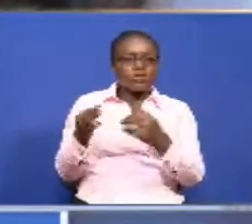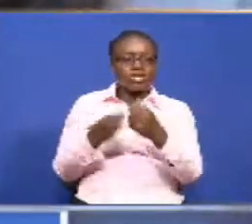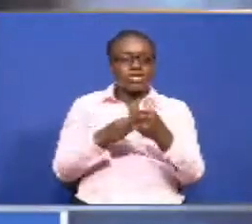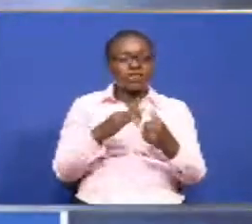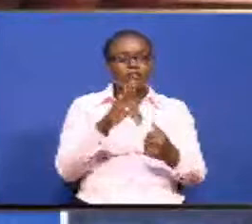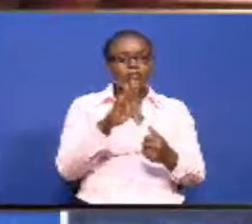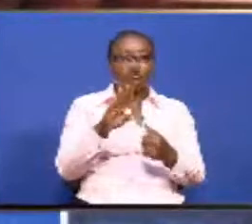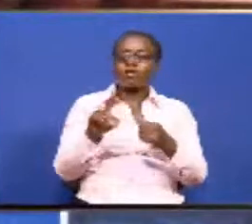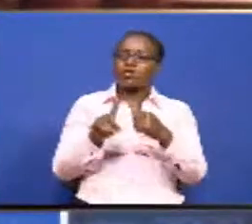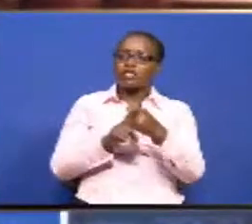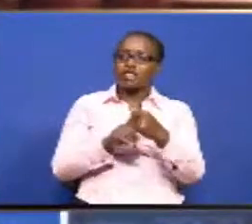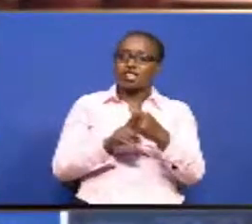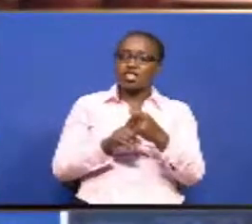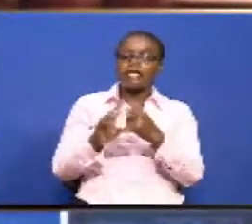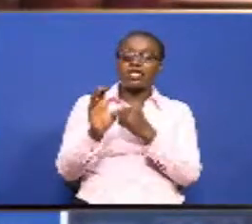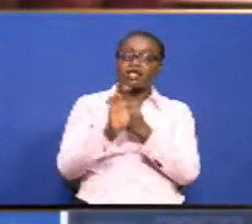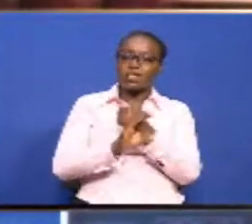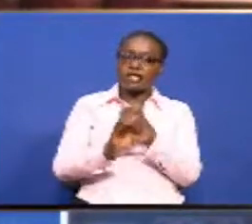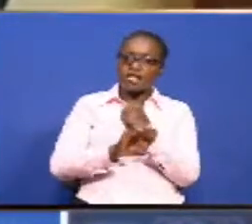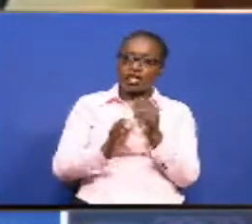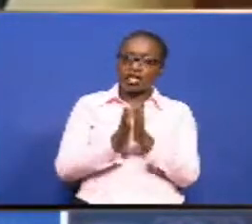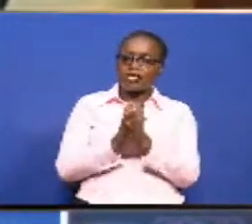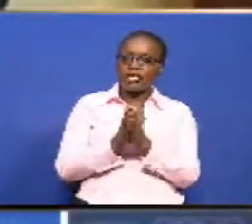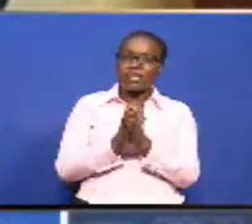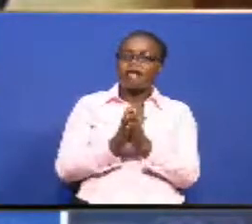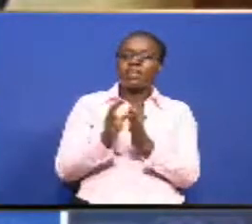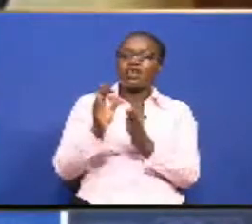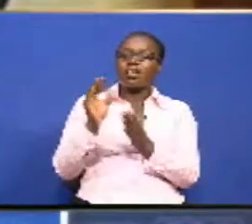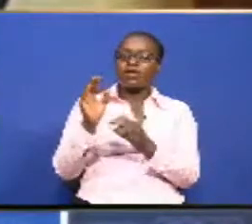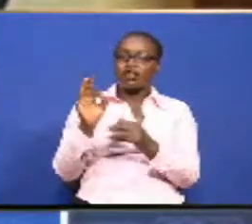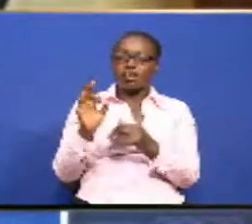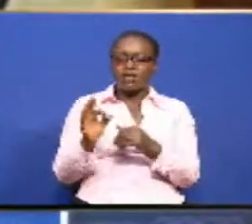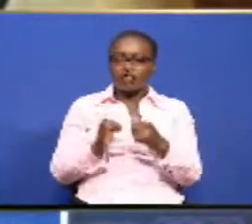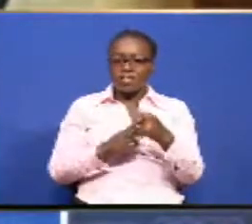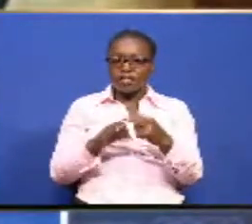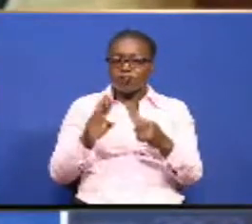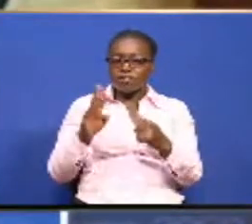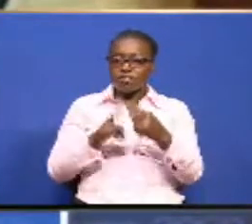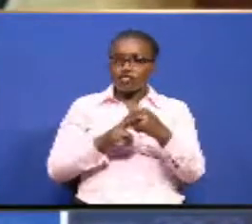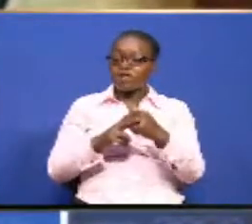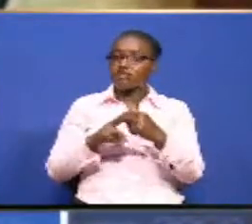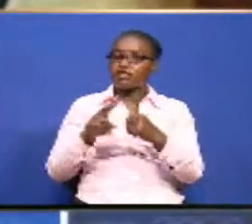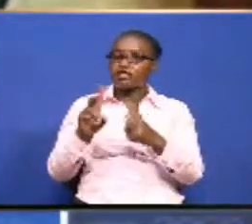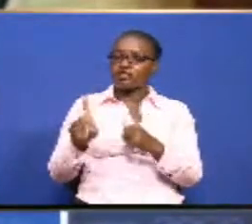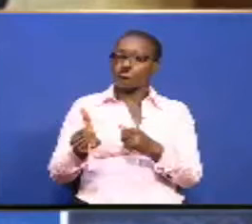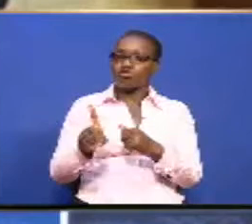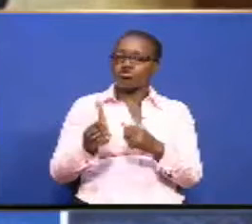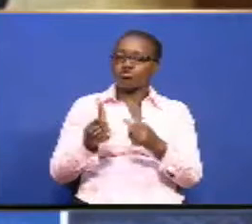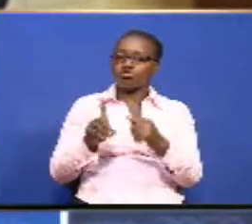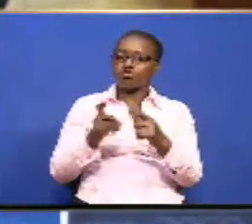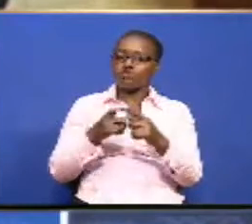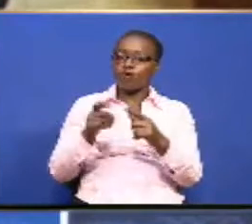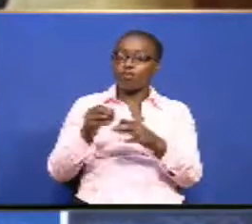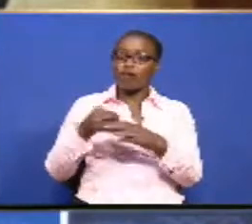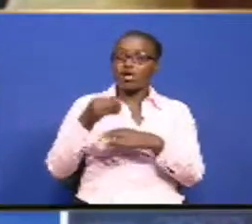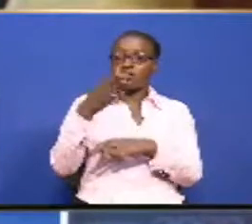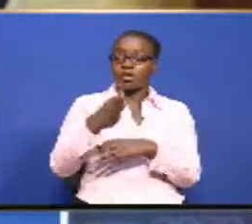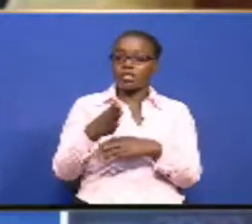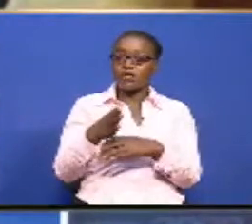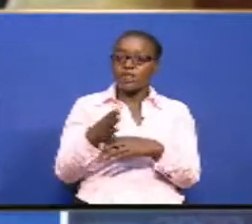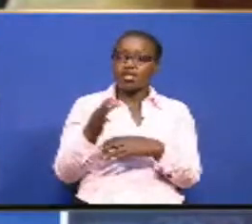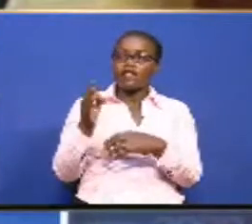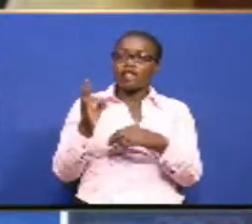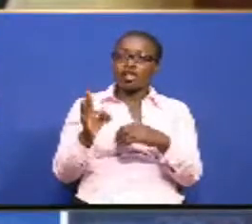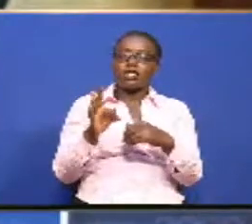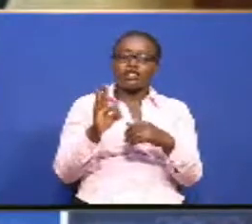bilioni 347 kutoka nje. In the financial year 2020-21, the fiscal deficit of Kenya shilling